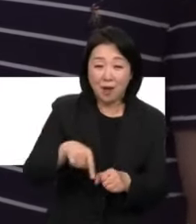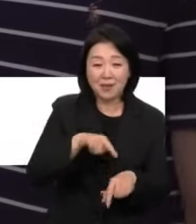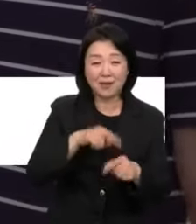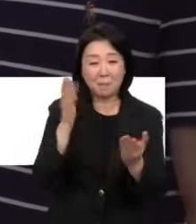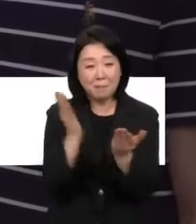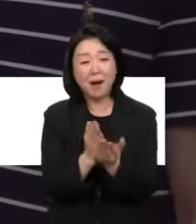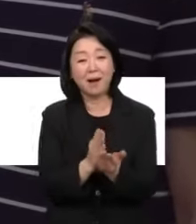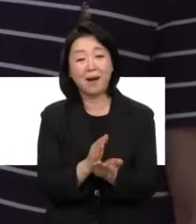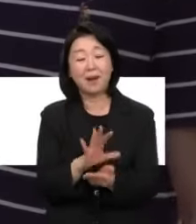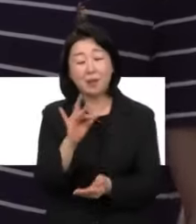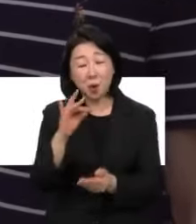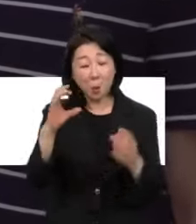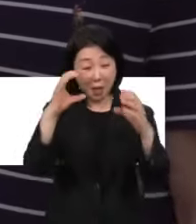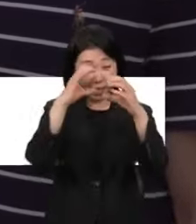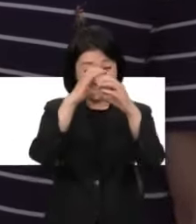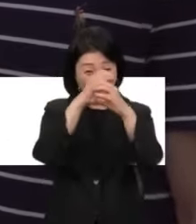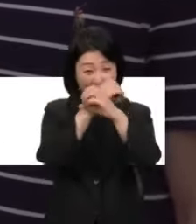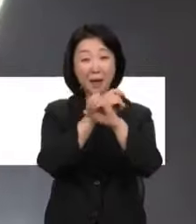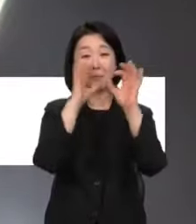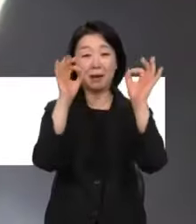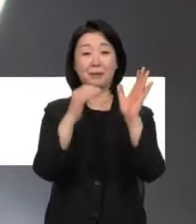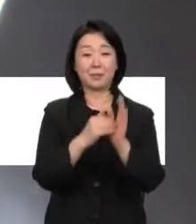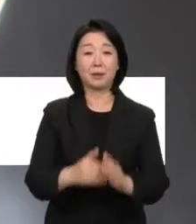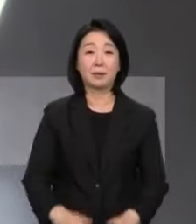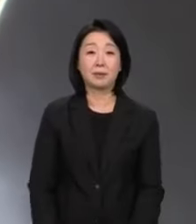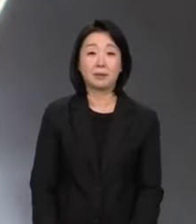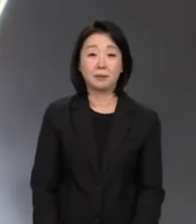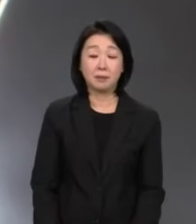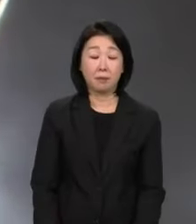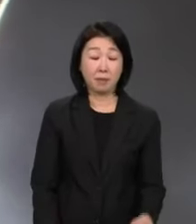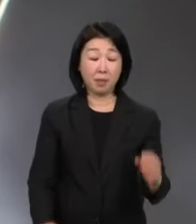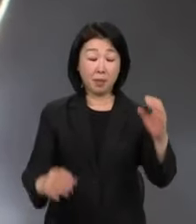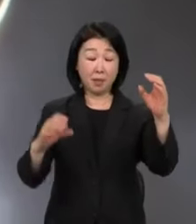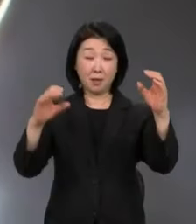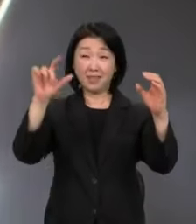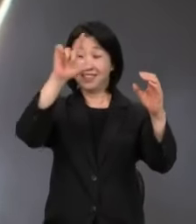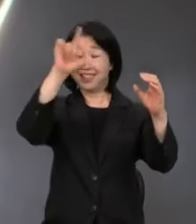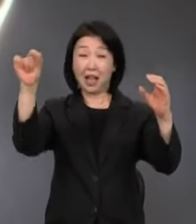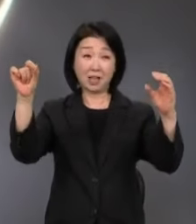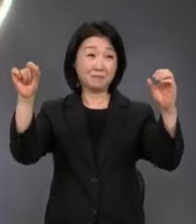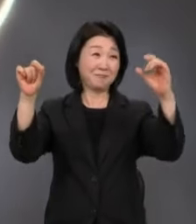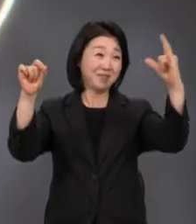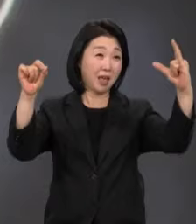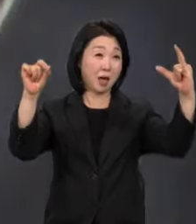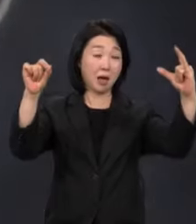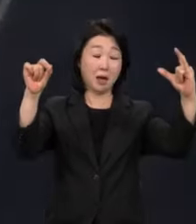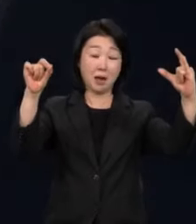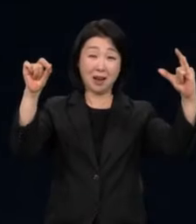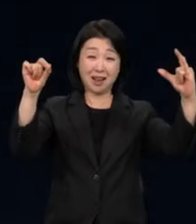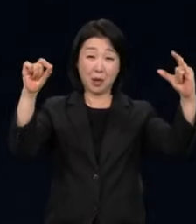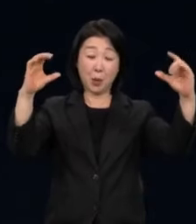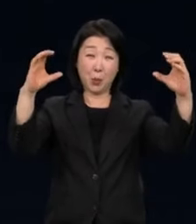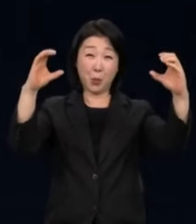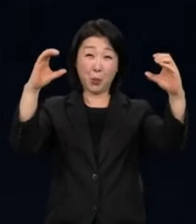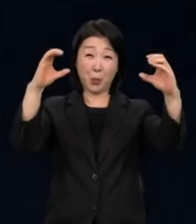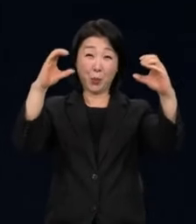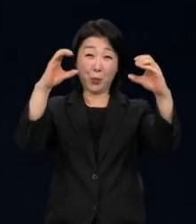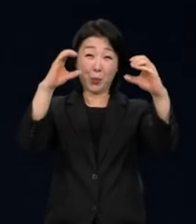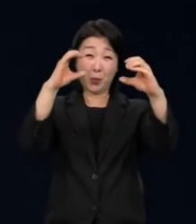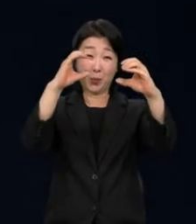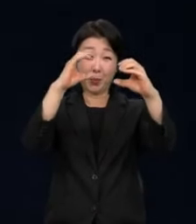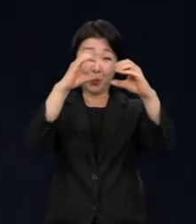I was able to come and see this for the first time. 개기일식은 달이 지구와 태양 사이를 지나면서 태양을 가리는